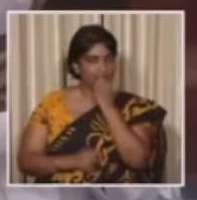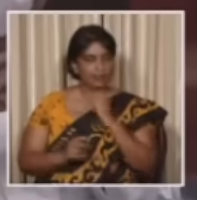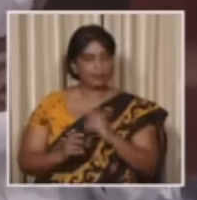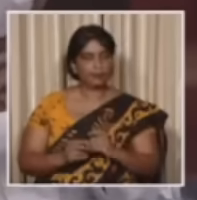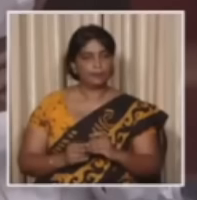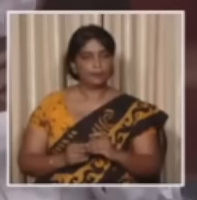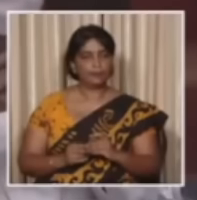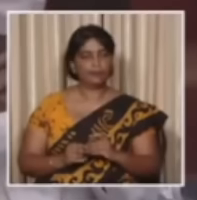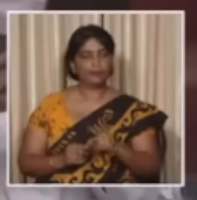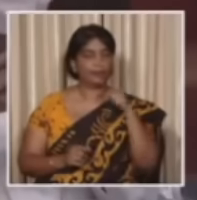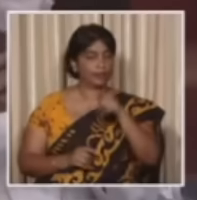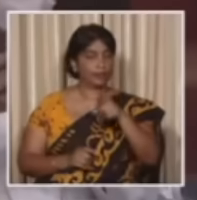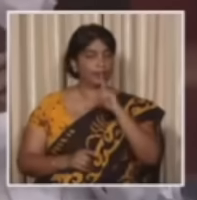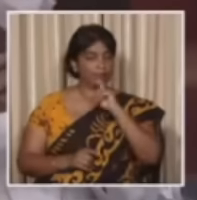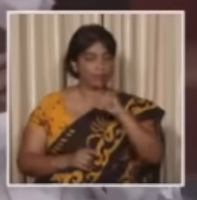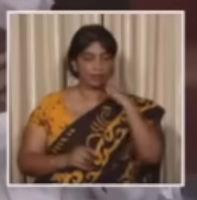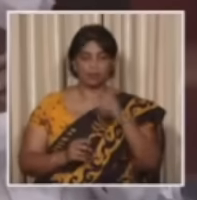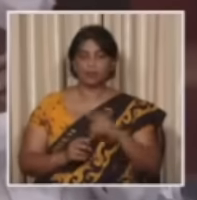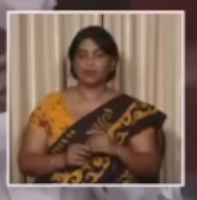මෙතුමාගේ මේ කතාවට